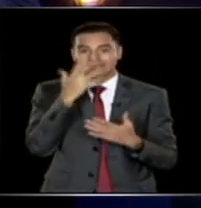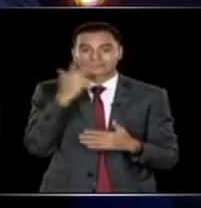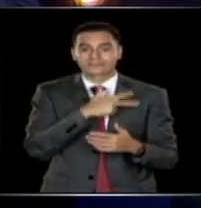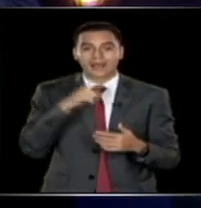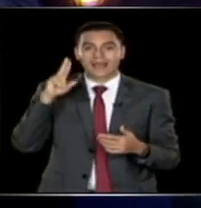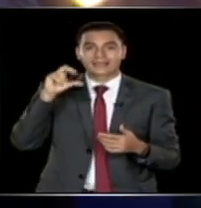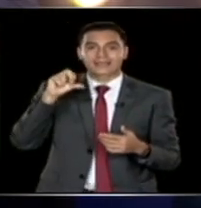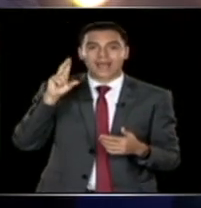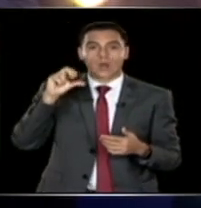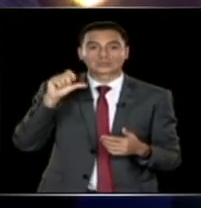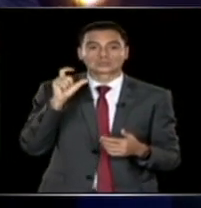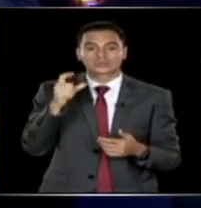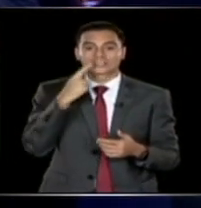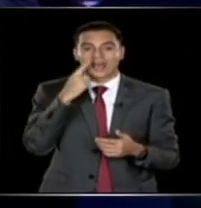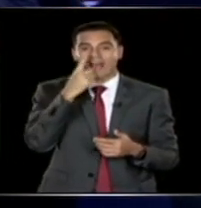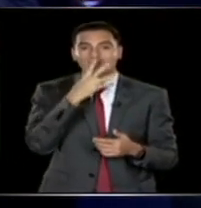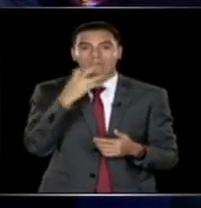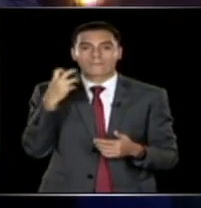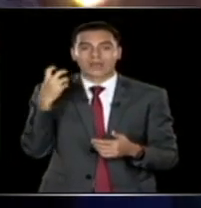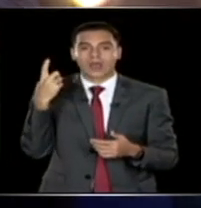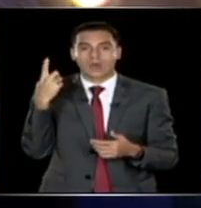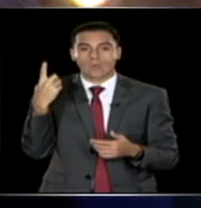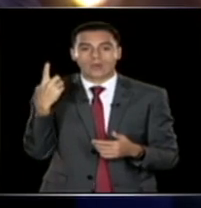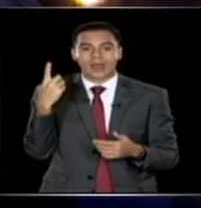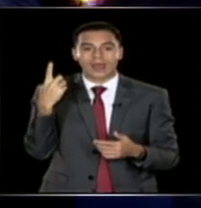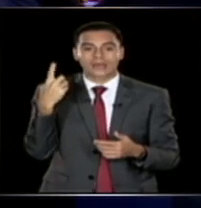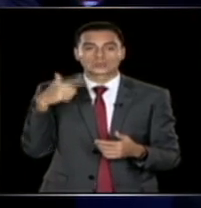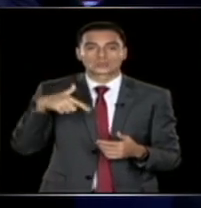1461 وبالتحديد في مارس،